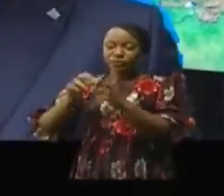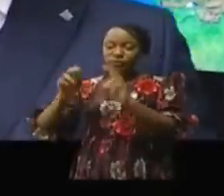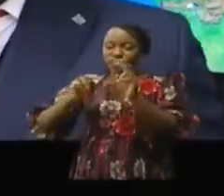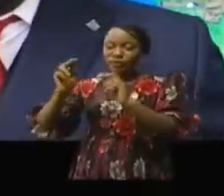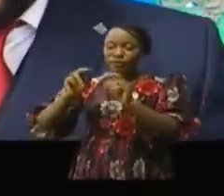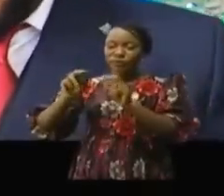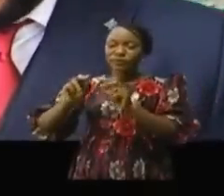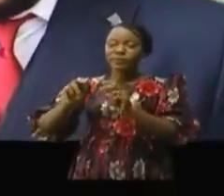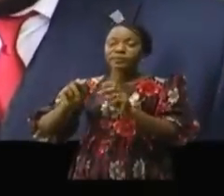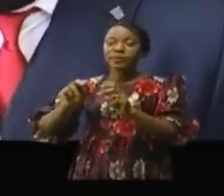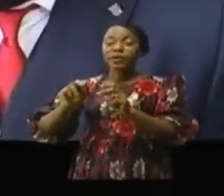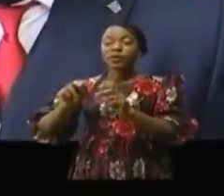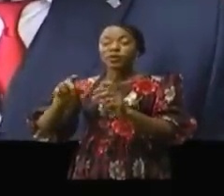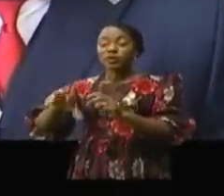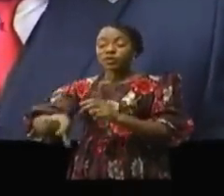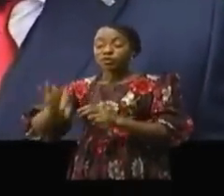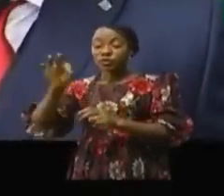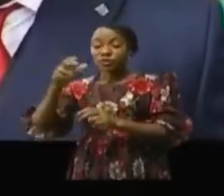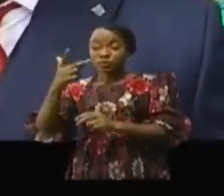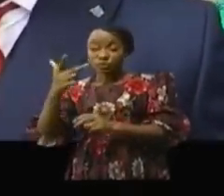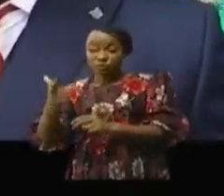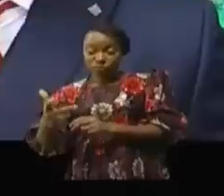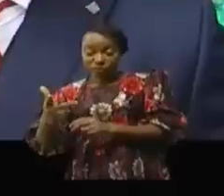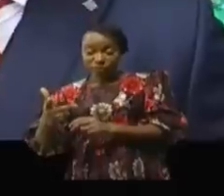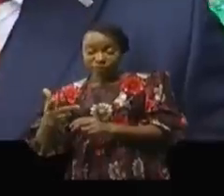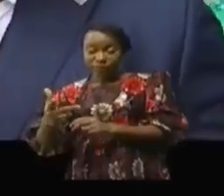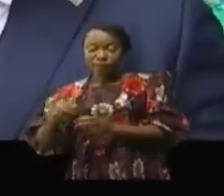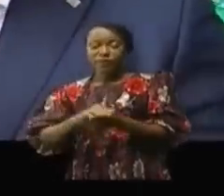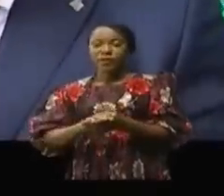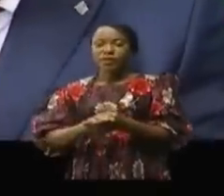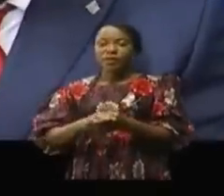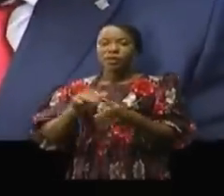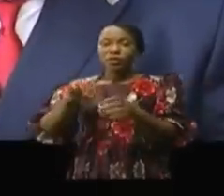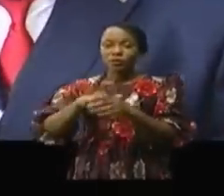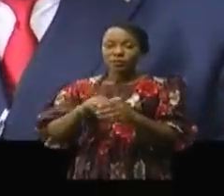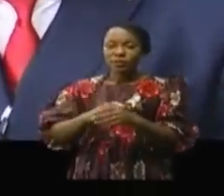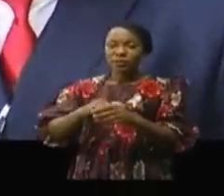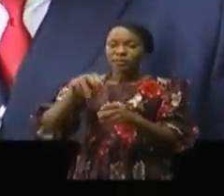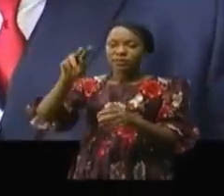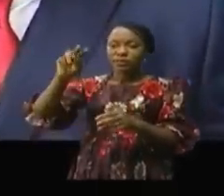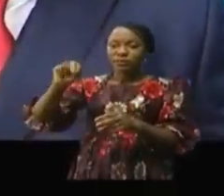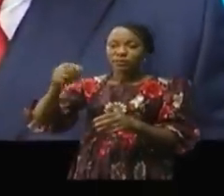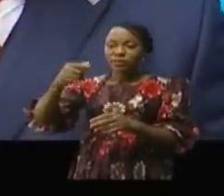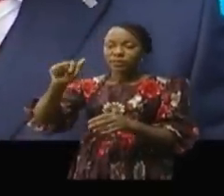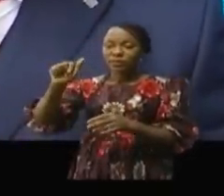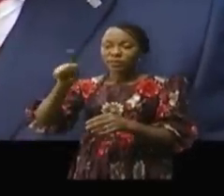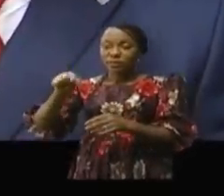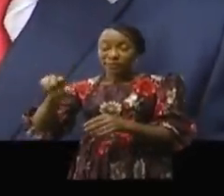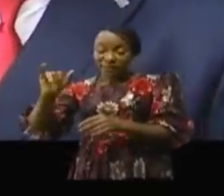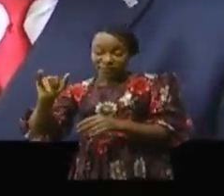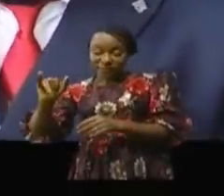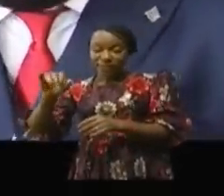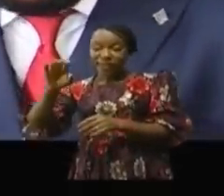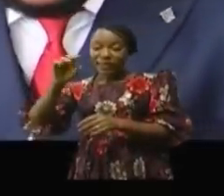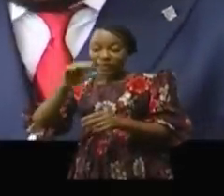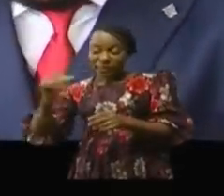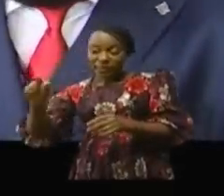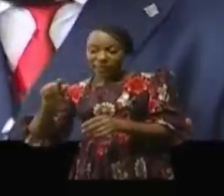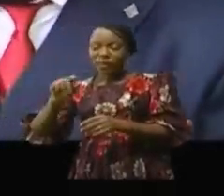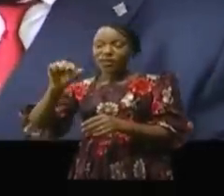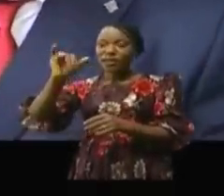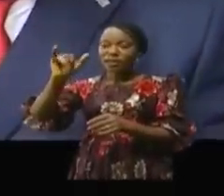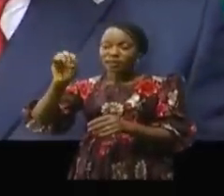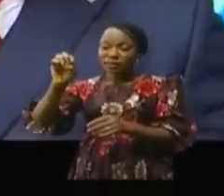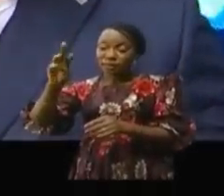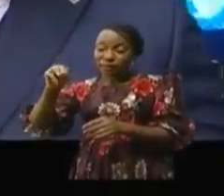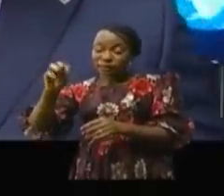avons sélectionné trois blocs. Il y a le bloc Nganzi, le bloc Yema 2 et Matamakanzi 2. Ces blocs vont faire partie de l'appel